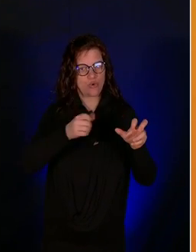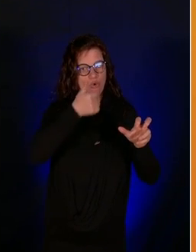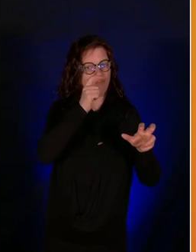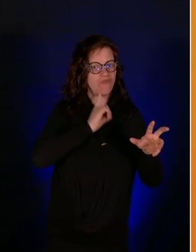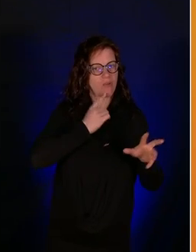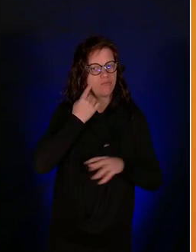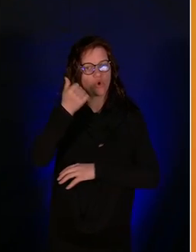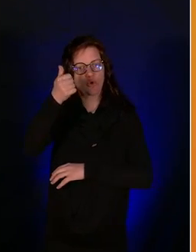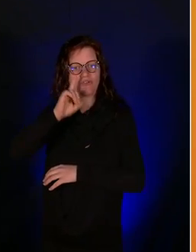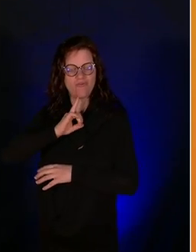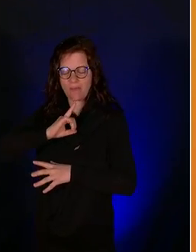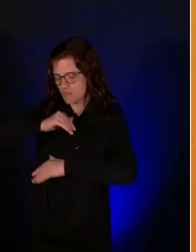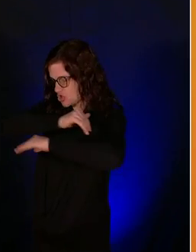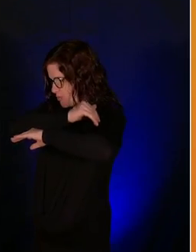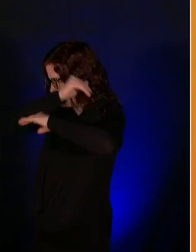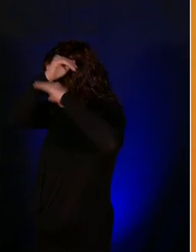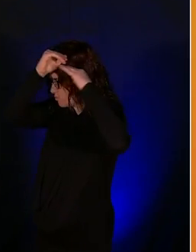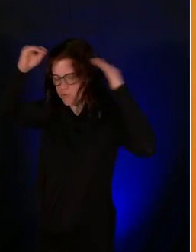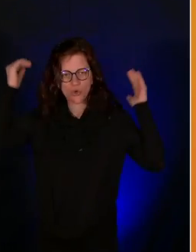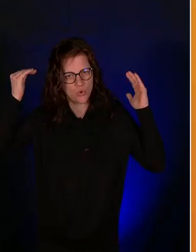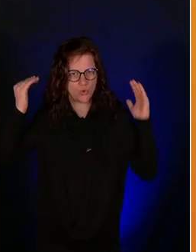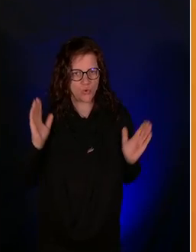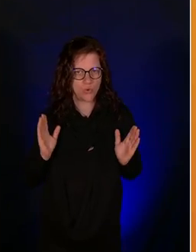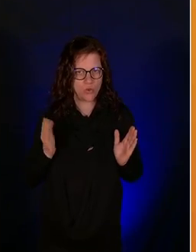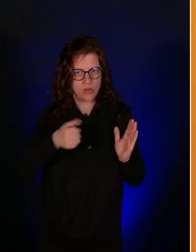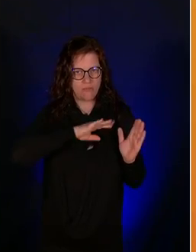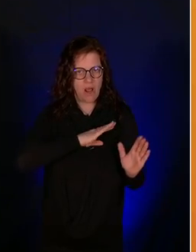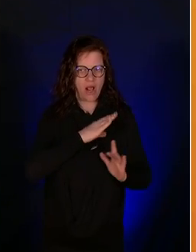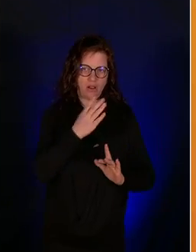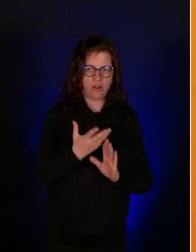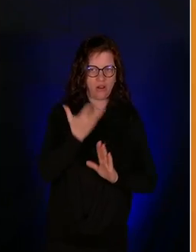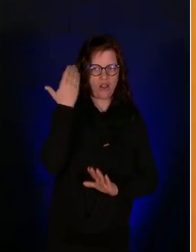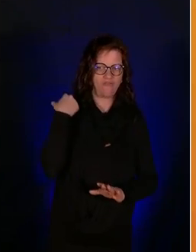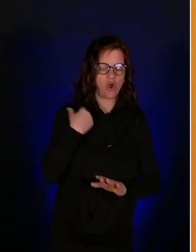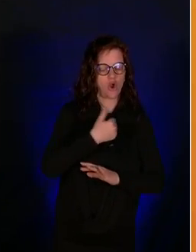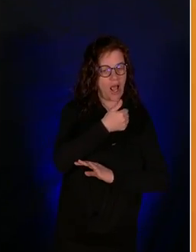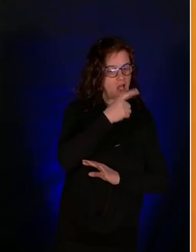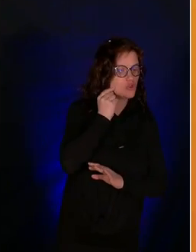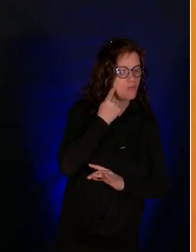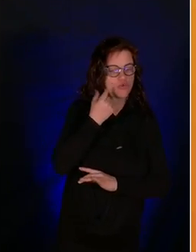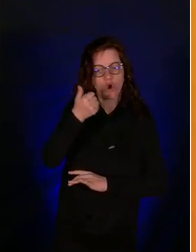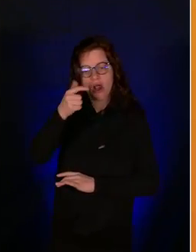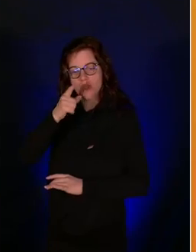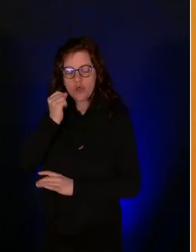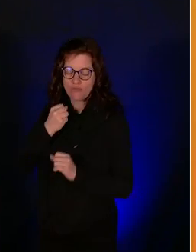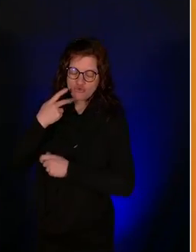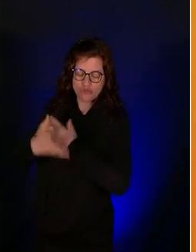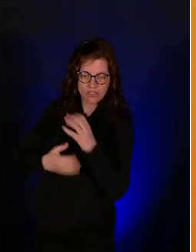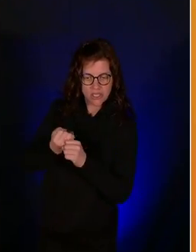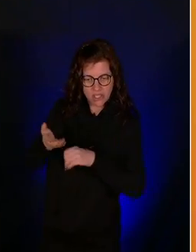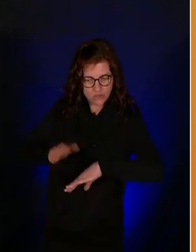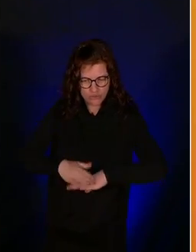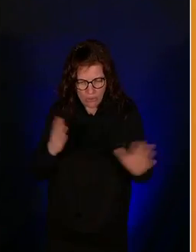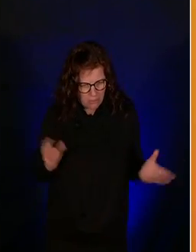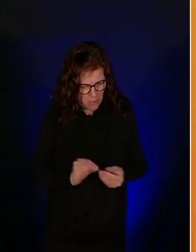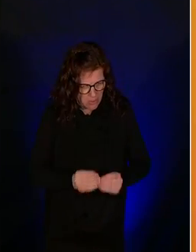n'en peux plus de l'entendre. D'autant que nous avons eu un homme pour un homme pendant tellement d'années sans que jamais cela ne